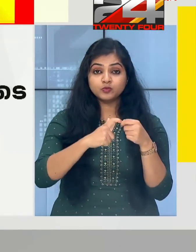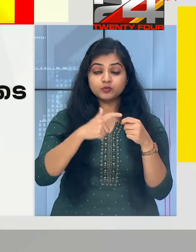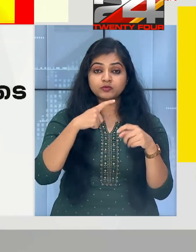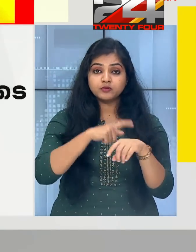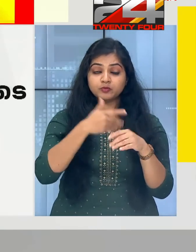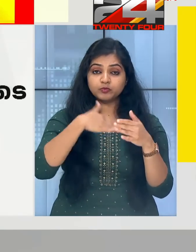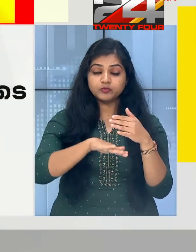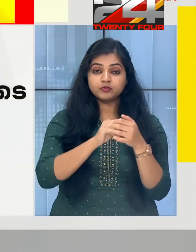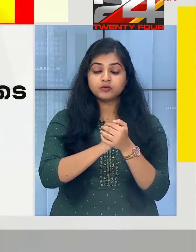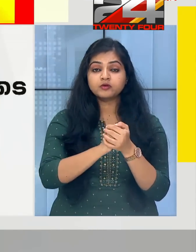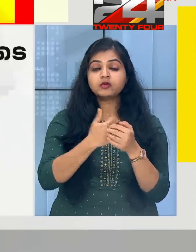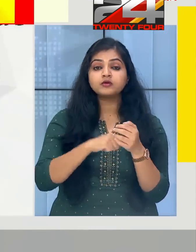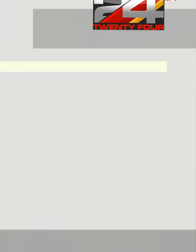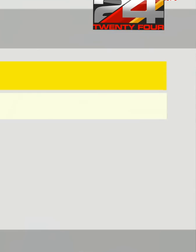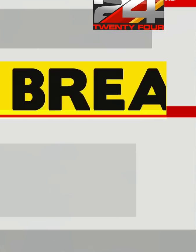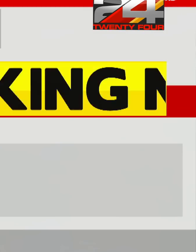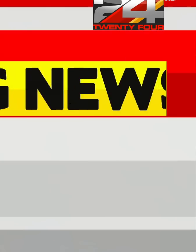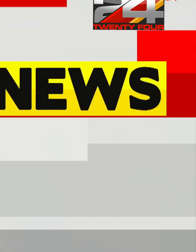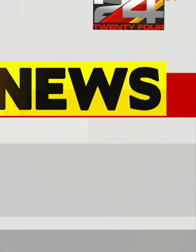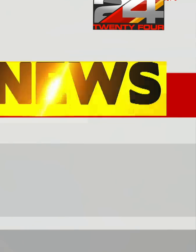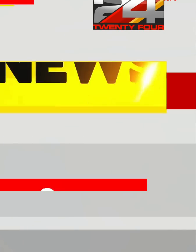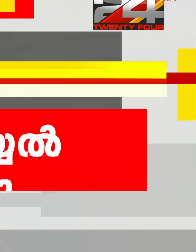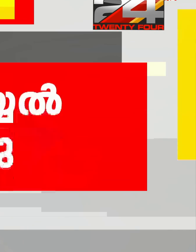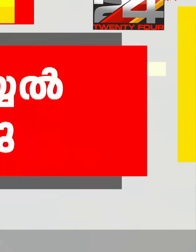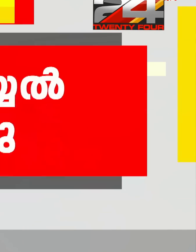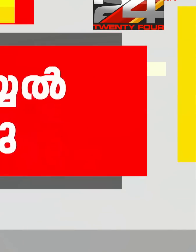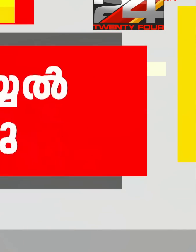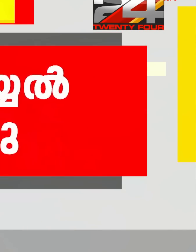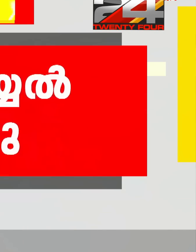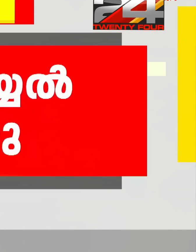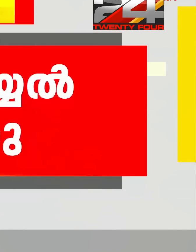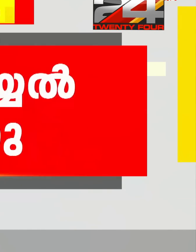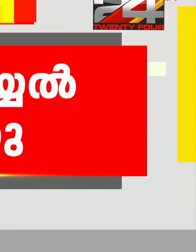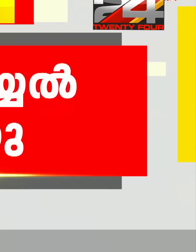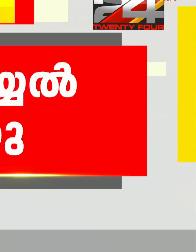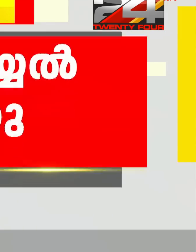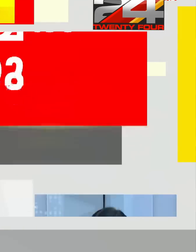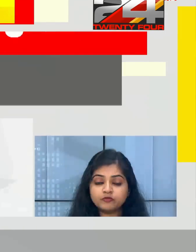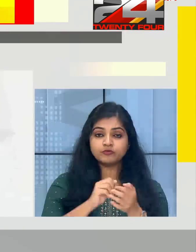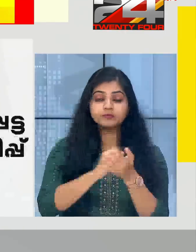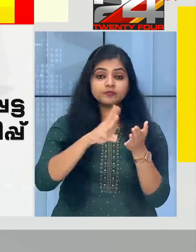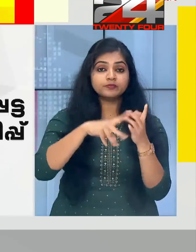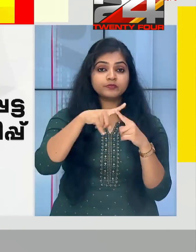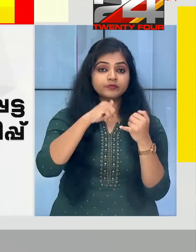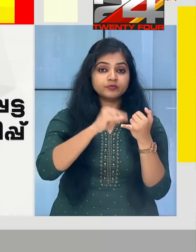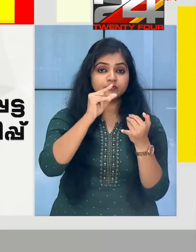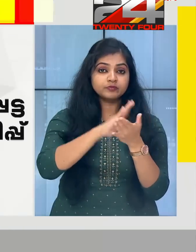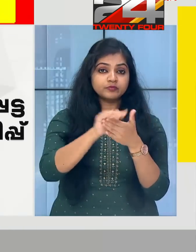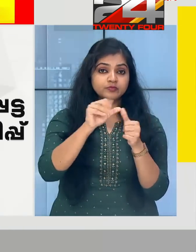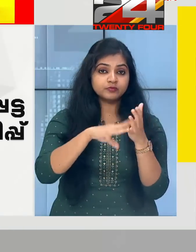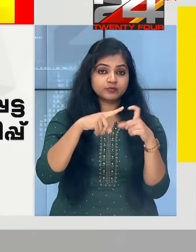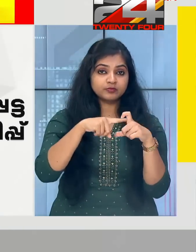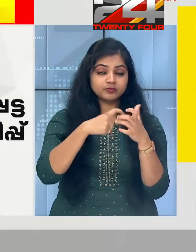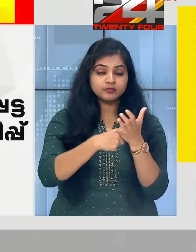പരാതിക്കാരെ വീണ്ടും ഓൺലൈനായി വിളിപ്പിക്കുന്ന ഒരു സാഹചര്യം നിലവിലുണ്ടായിരുന്നു. പരാതിക്കാരായ എം ടി ഷമീറും അതുപോലെ തന്നെ അനൂപ് അഹമ്മദും ഈ